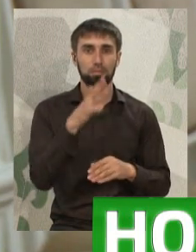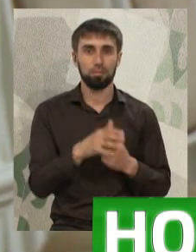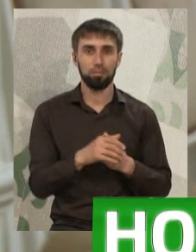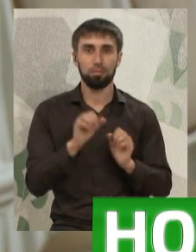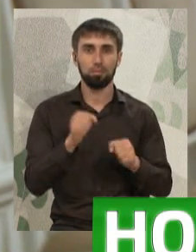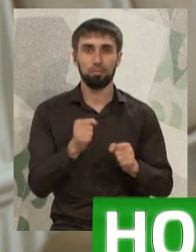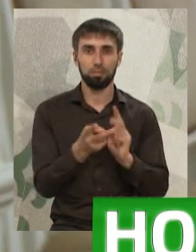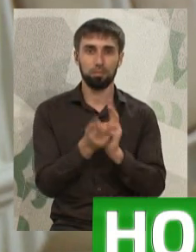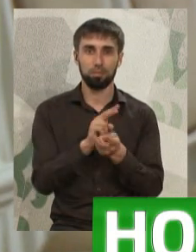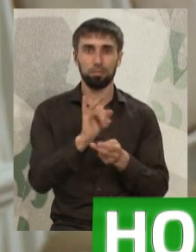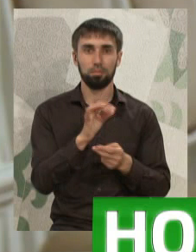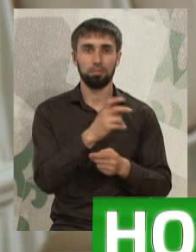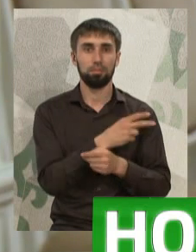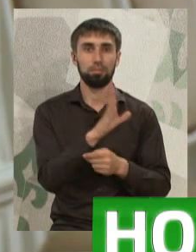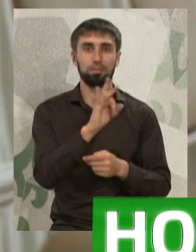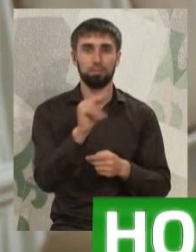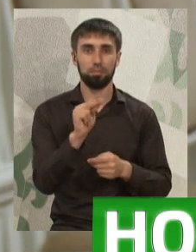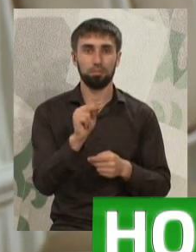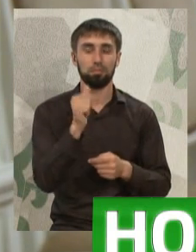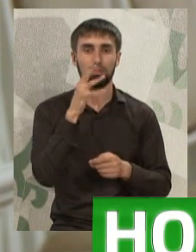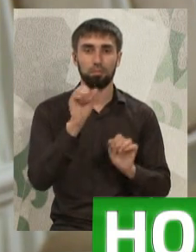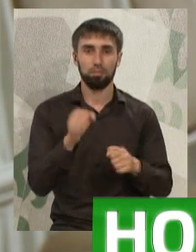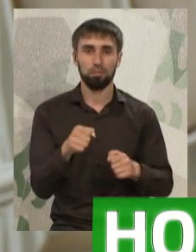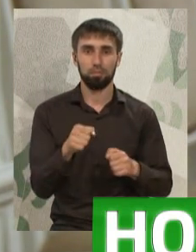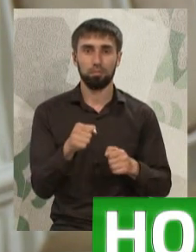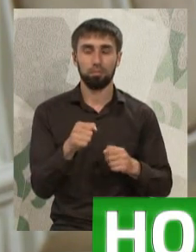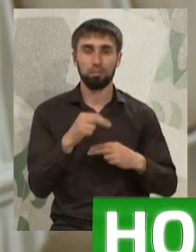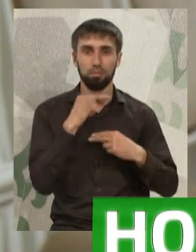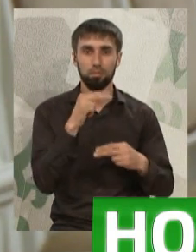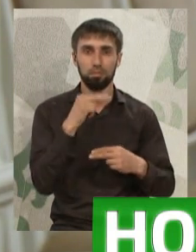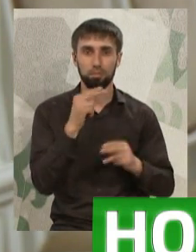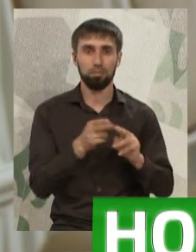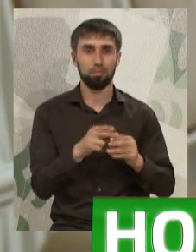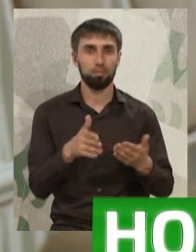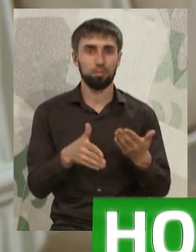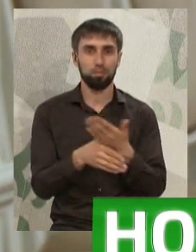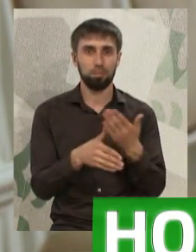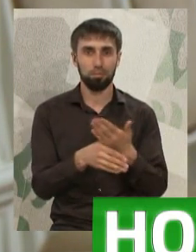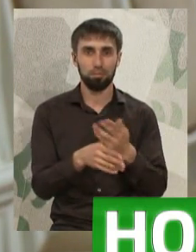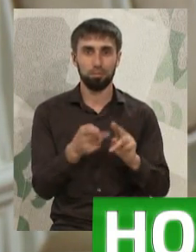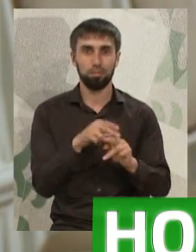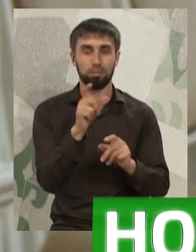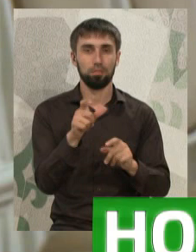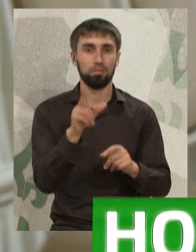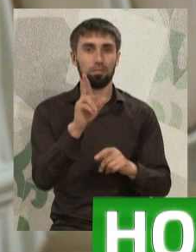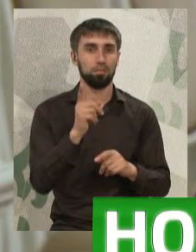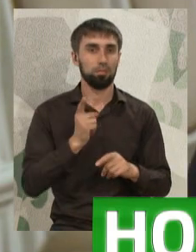могут заменить и врача, которые могут оказать неоценимую помощь больному, даже не